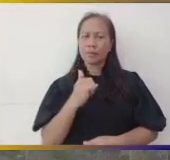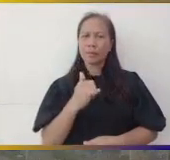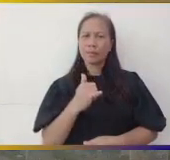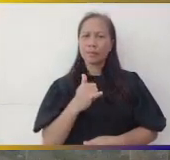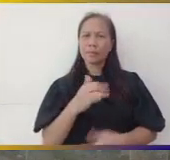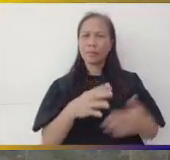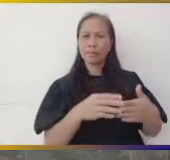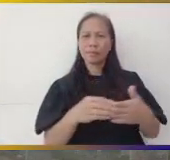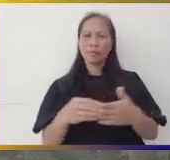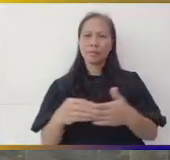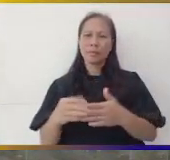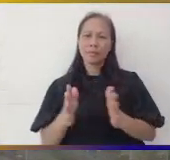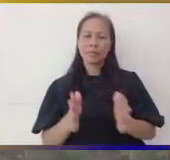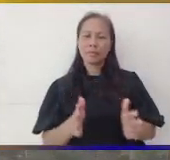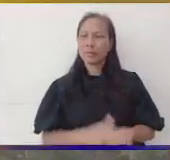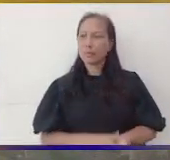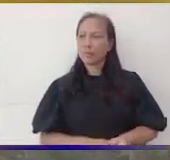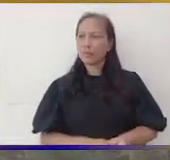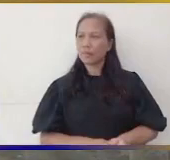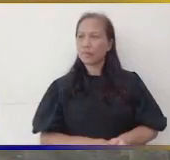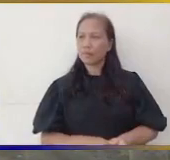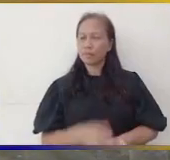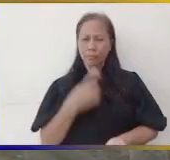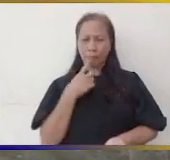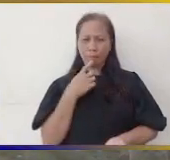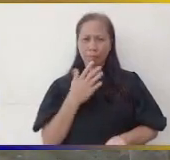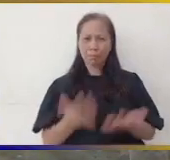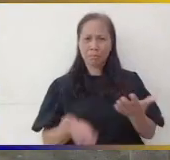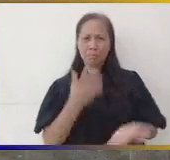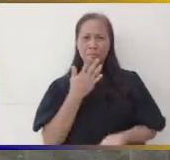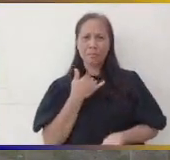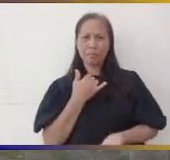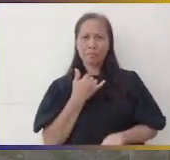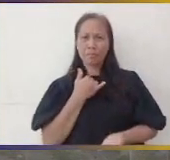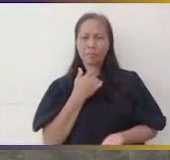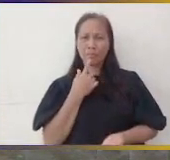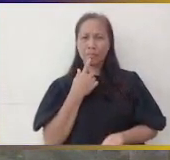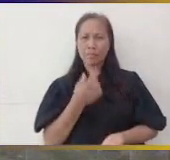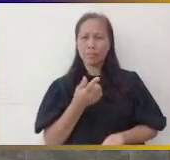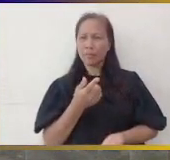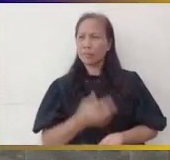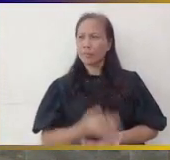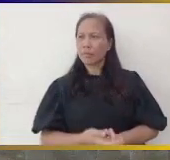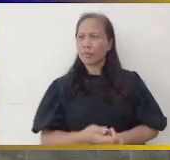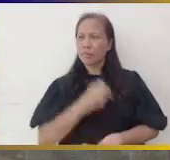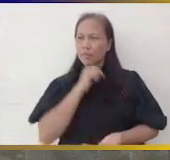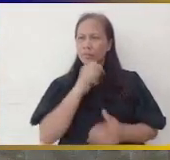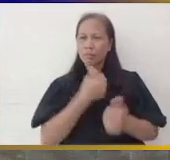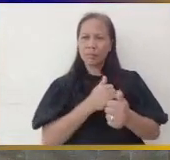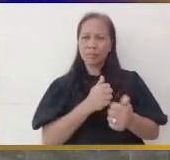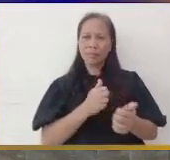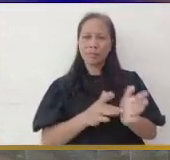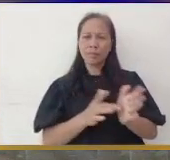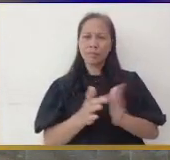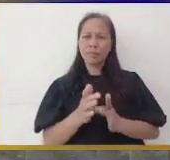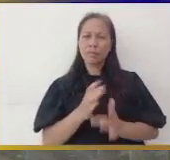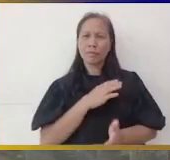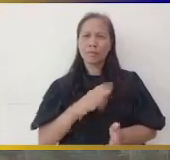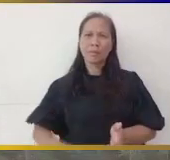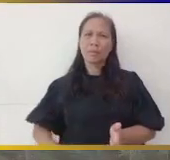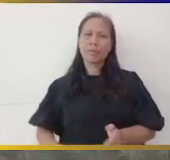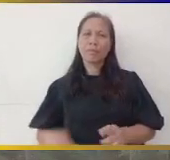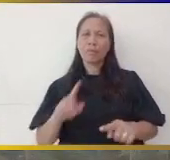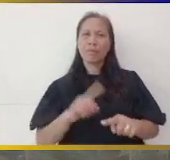baka isipin po natin oh mali yun ' ba sir bakit ah Bakit hindi ang panginoong jesukristo ang Kinikilala sa kanilang ah ang